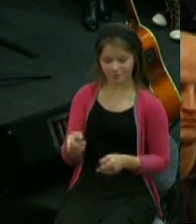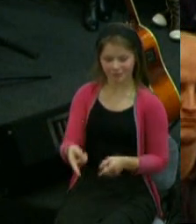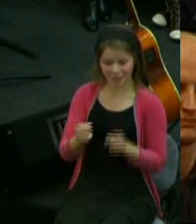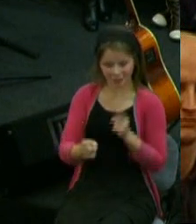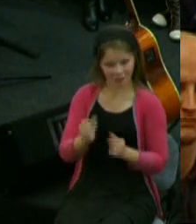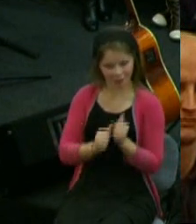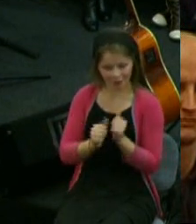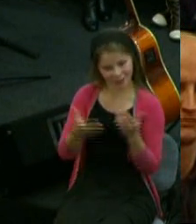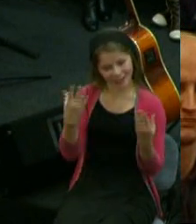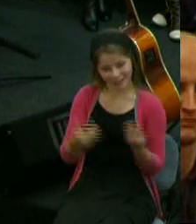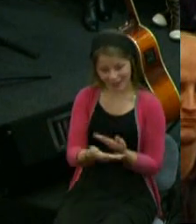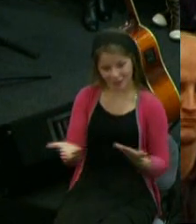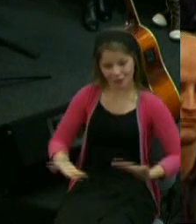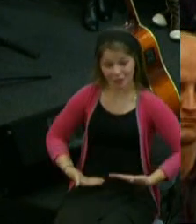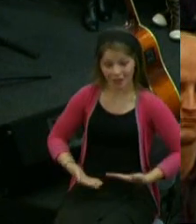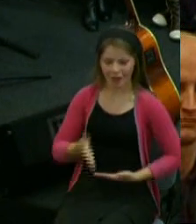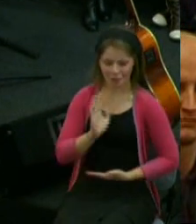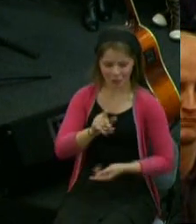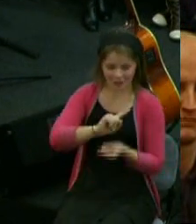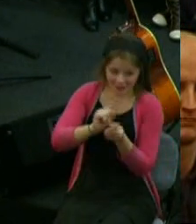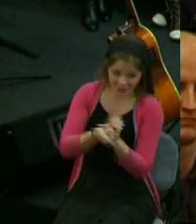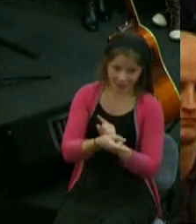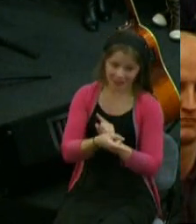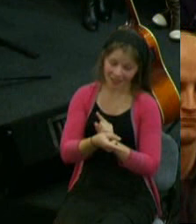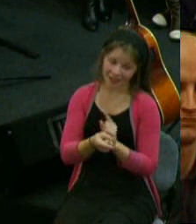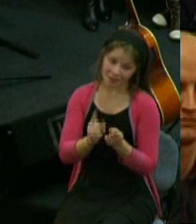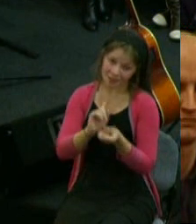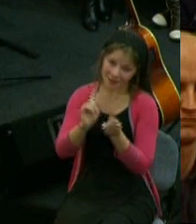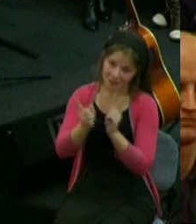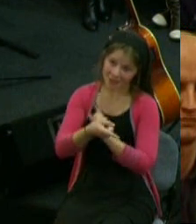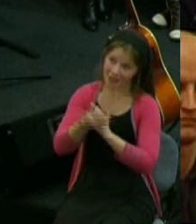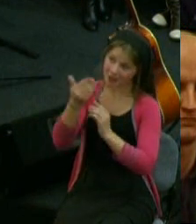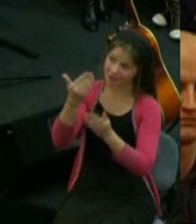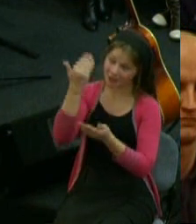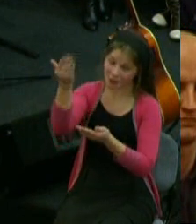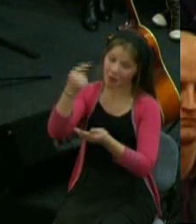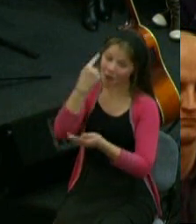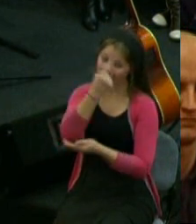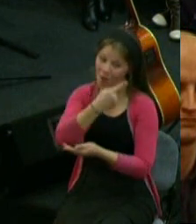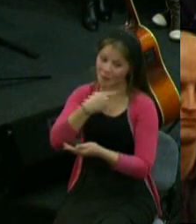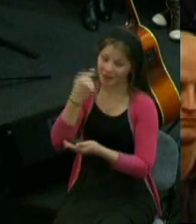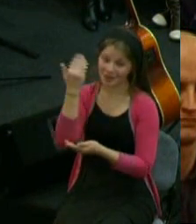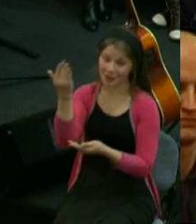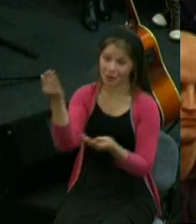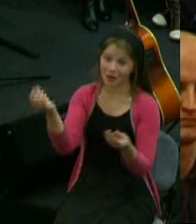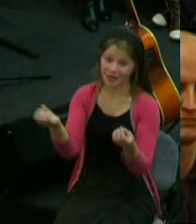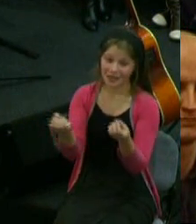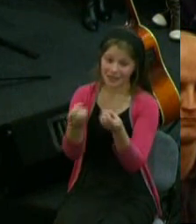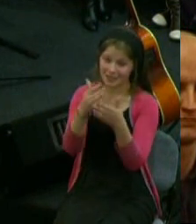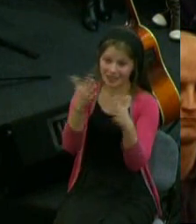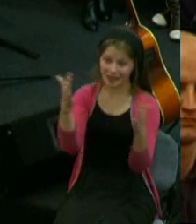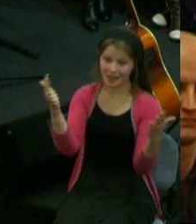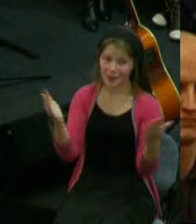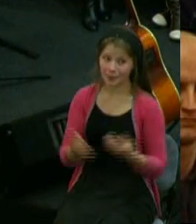по правді кожен день нашого життя це би були зміни. Зміни в Його образ, в Його сіяння. Каже Боже